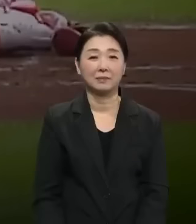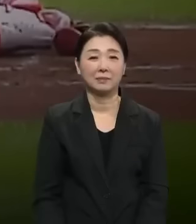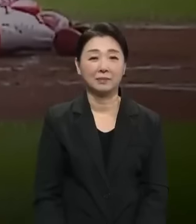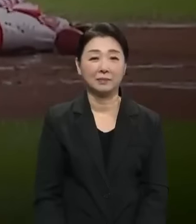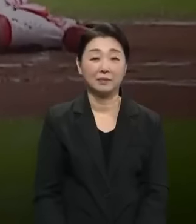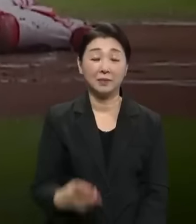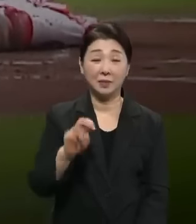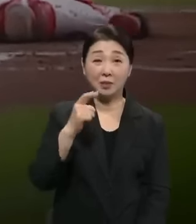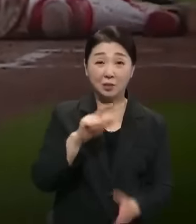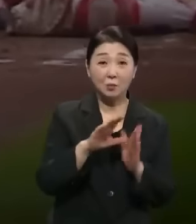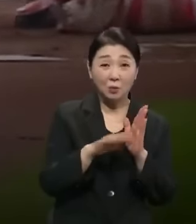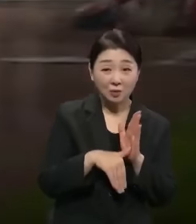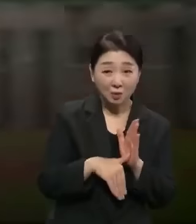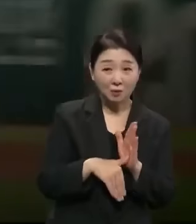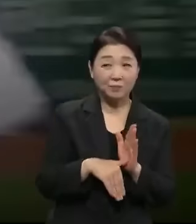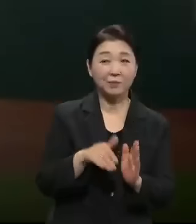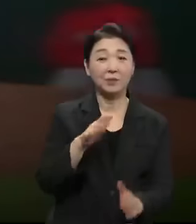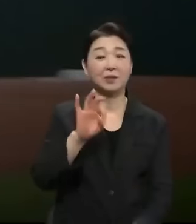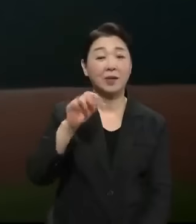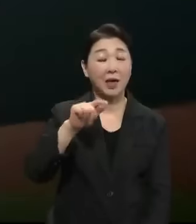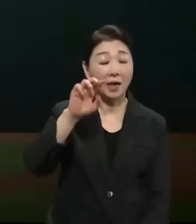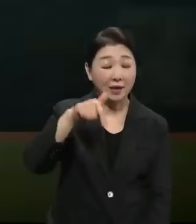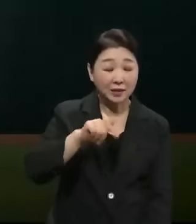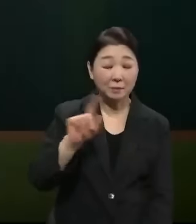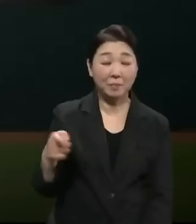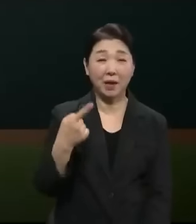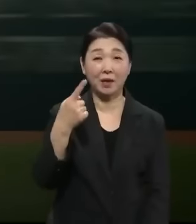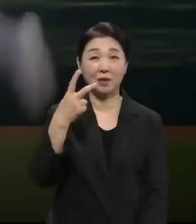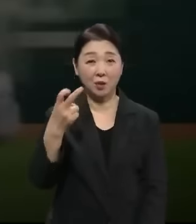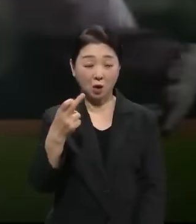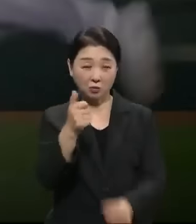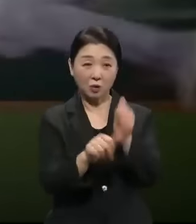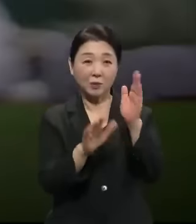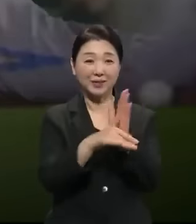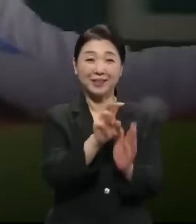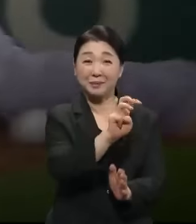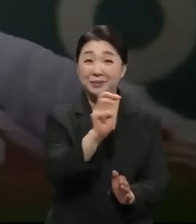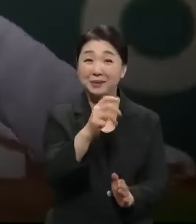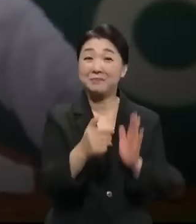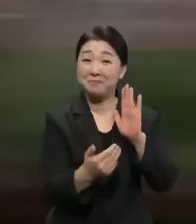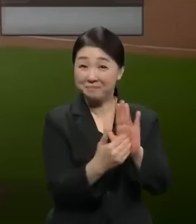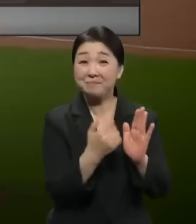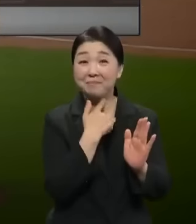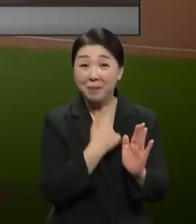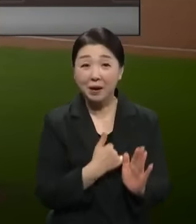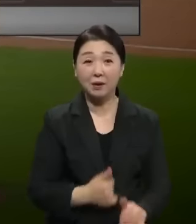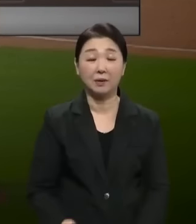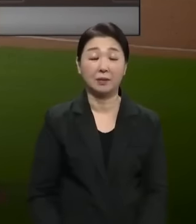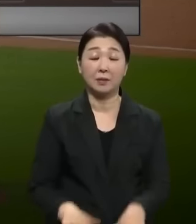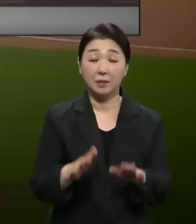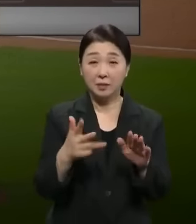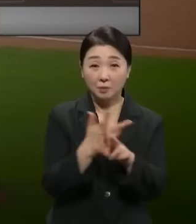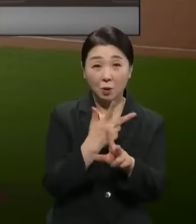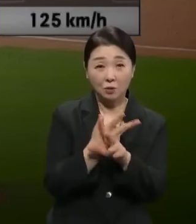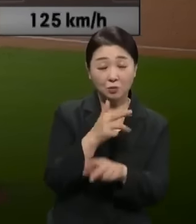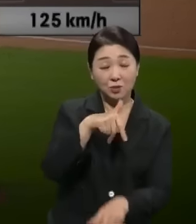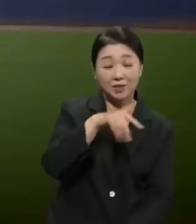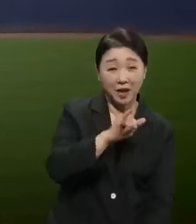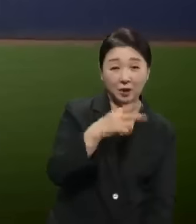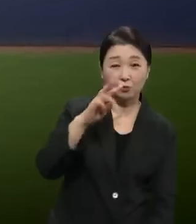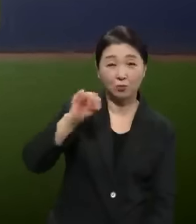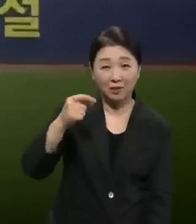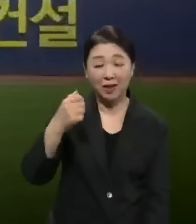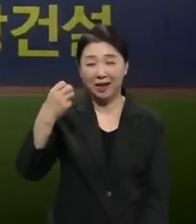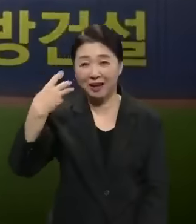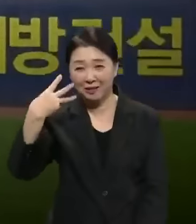지난 2015년 에릭 테임즈는 112경기 만에 30, 30을 달성했습니다. 이번 주 기아는 두산과